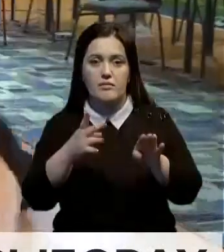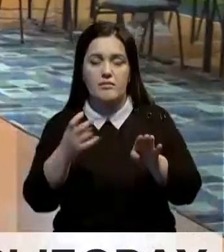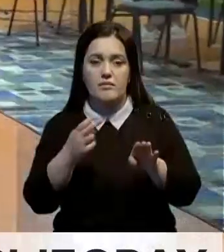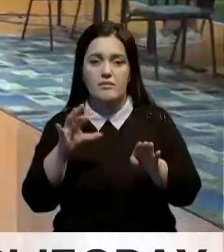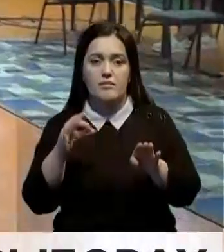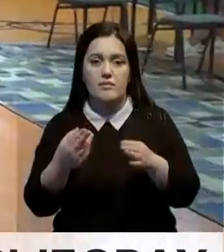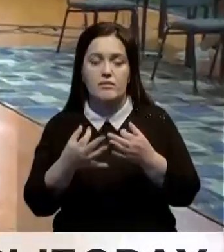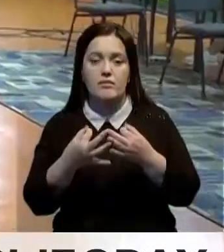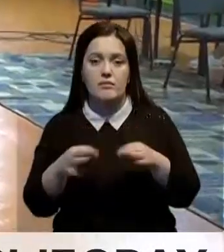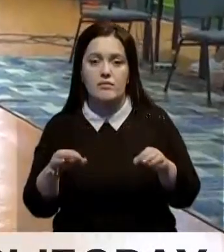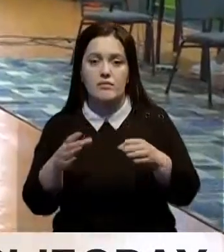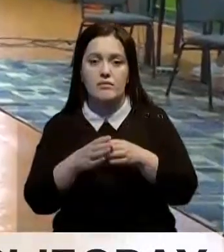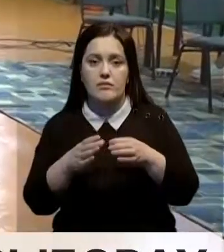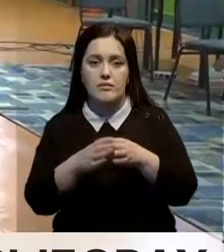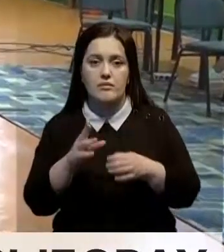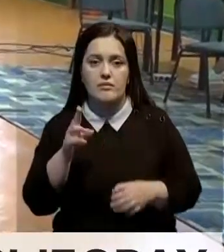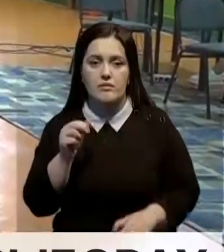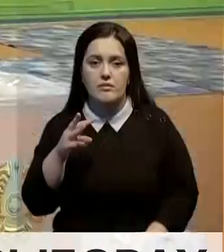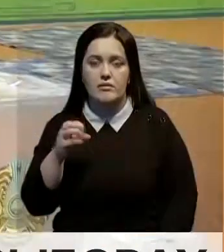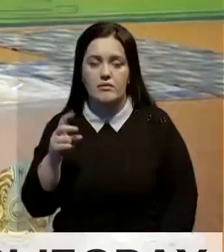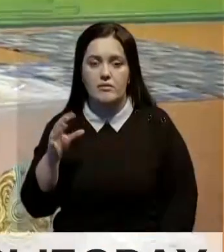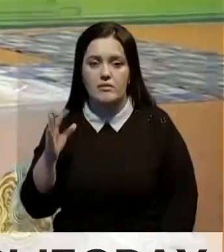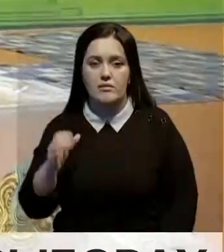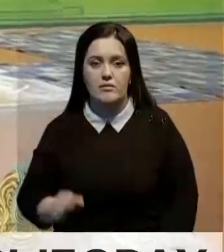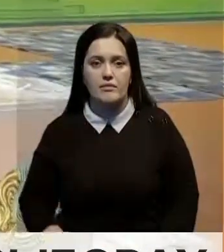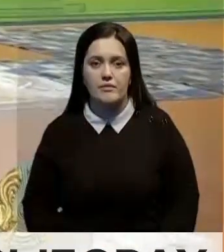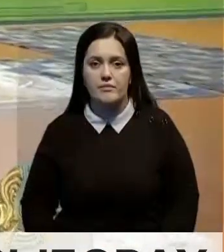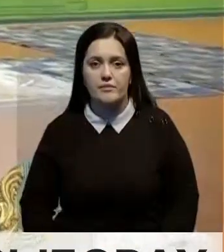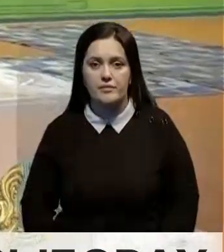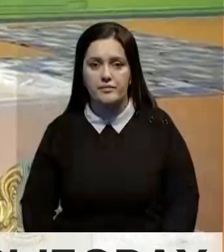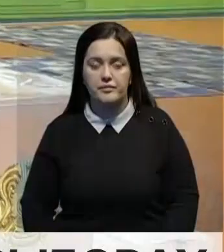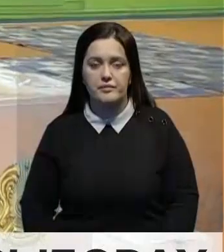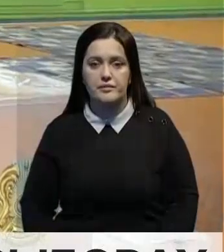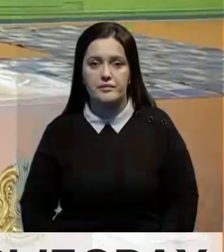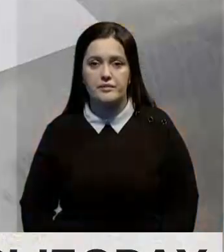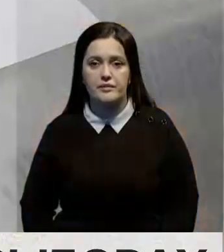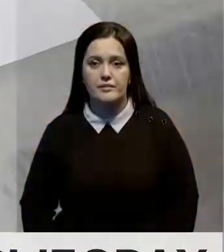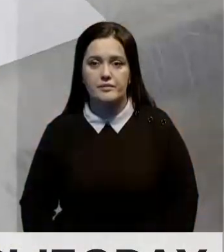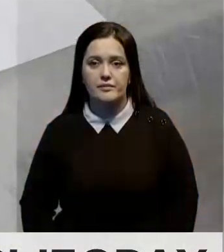филиала Общенациональной социал-демократической партии Нурайш Камалова. Нурайнаш.